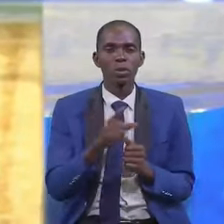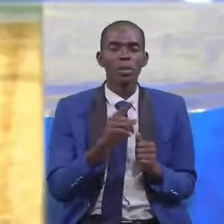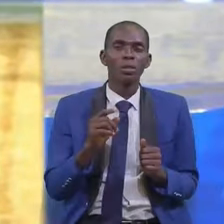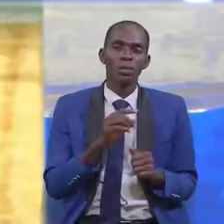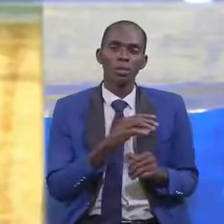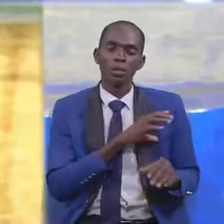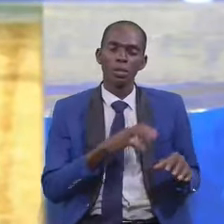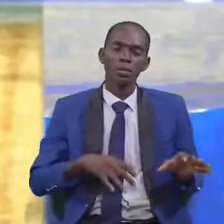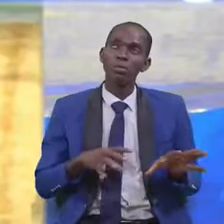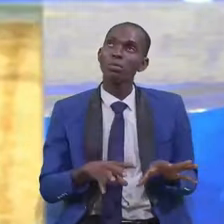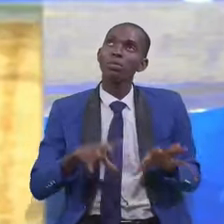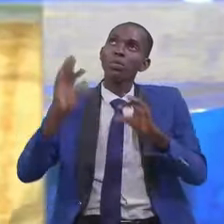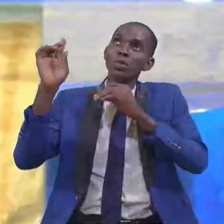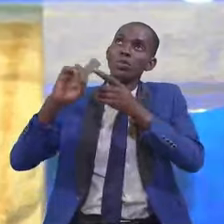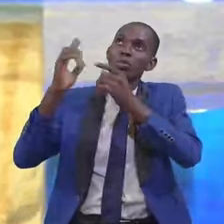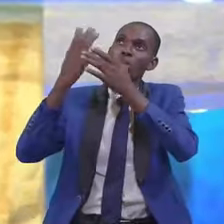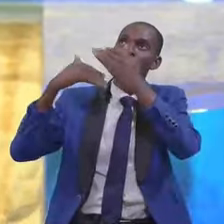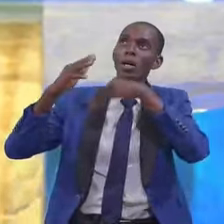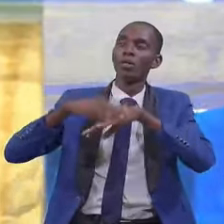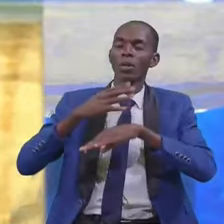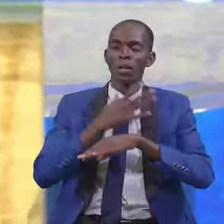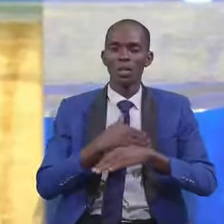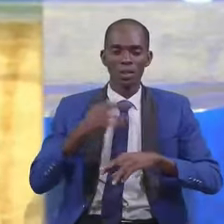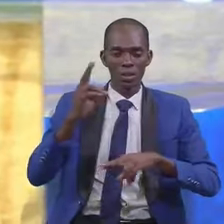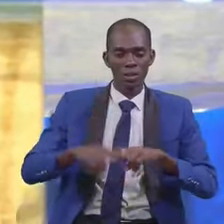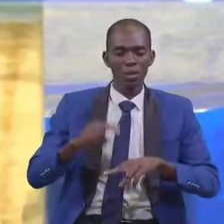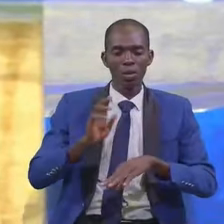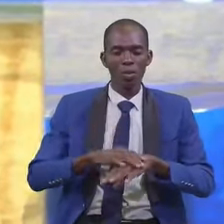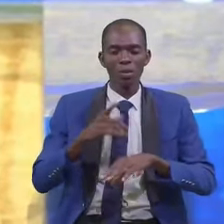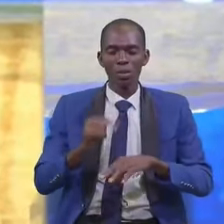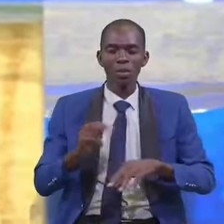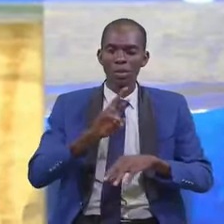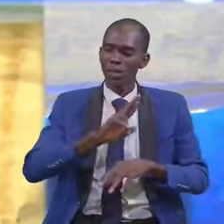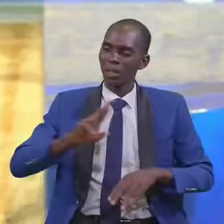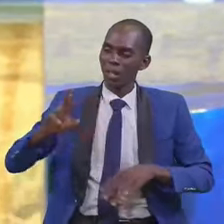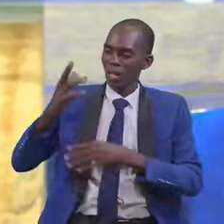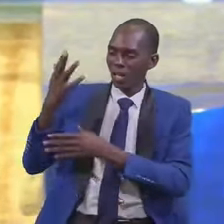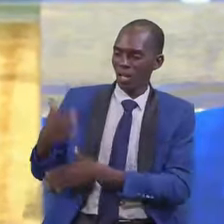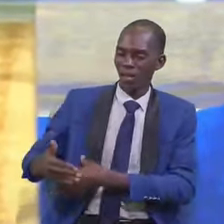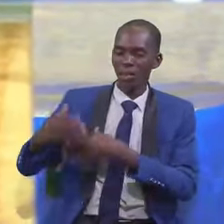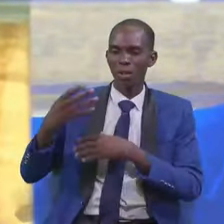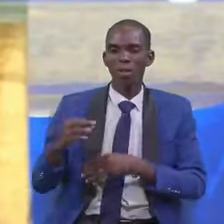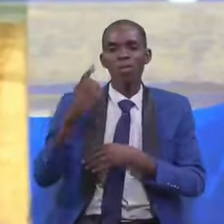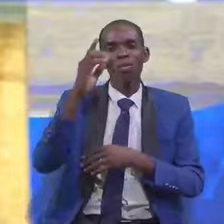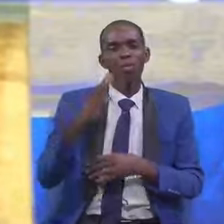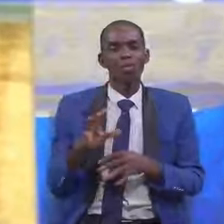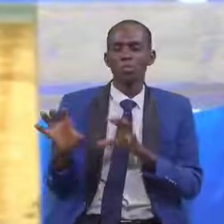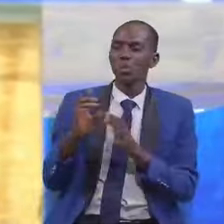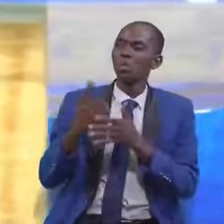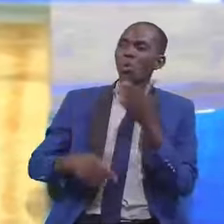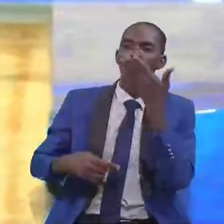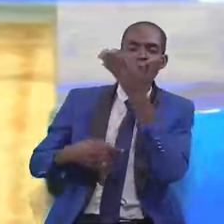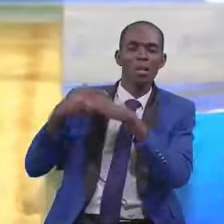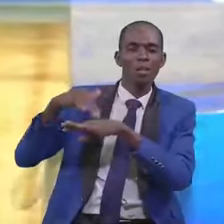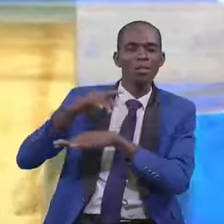s'assit à la droite de Dieu. Qu'est-ce qu'il faisait là-bas? Alors, il intercède maintenant, comme il